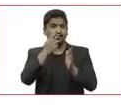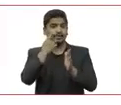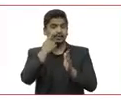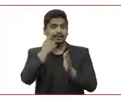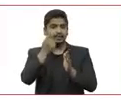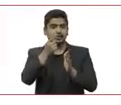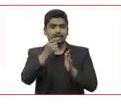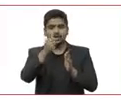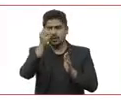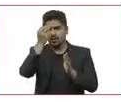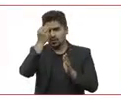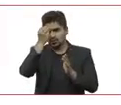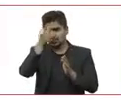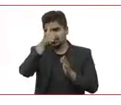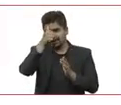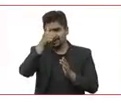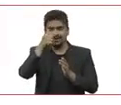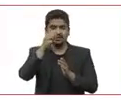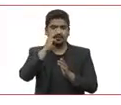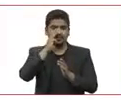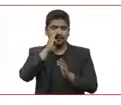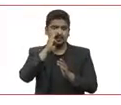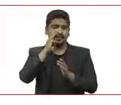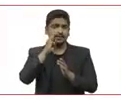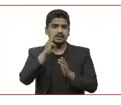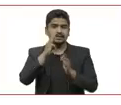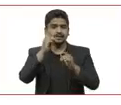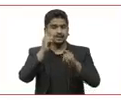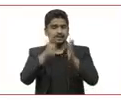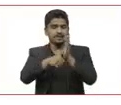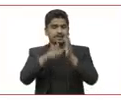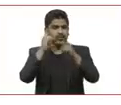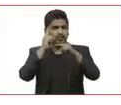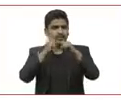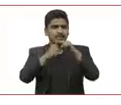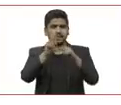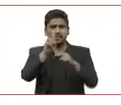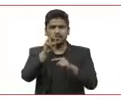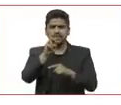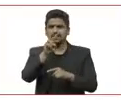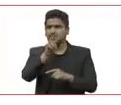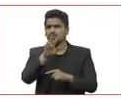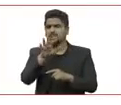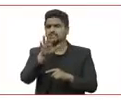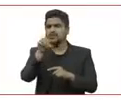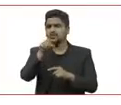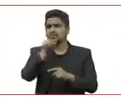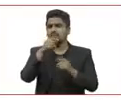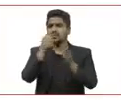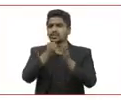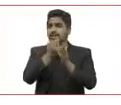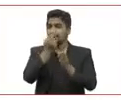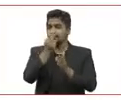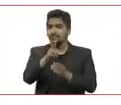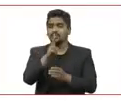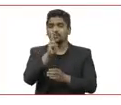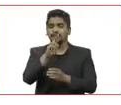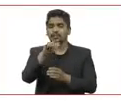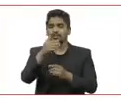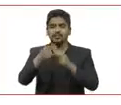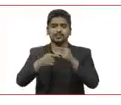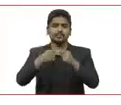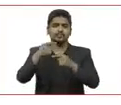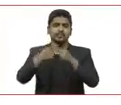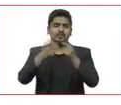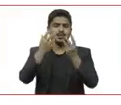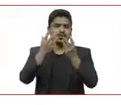असोज कार्तिकतिर टेस्ट पोजिटिभिटी अथवा यो टेस्ट पोजिटिभ हुने दर लगभग 20-25% पुगिसकेको थियो र त्यसपछि यो निरन्तर